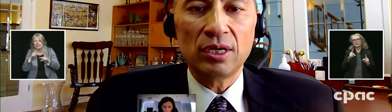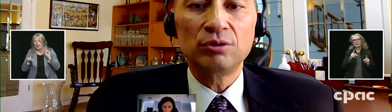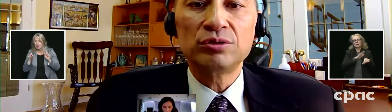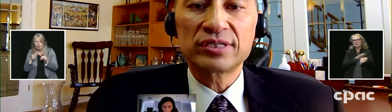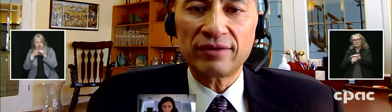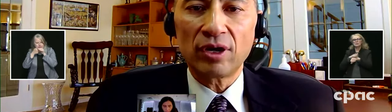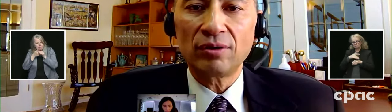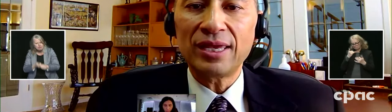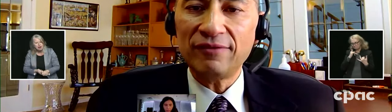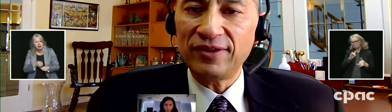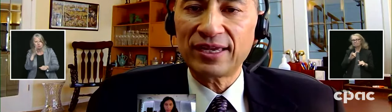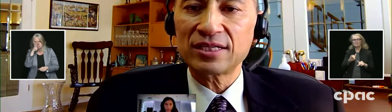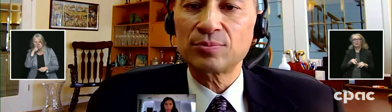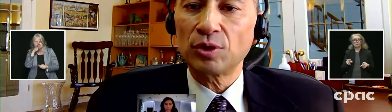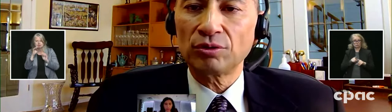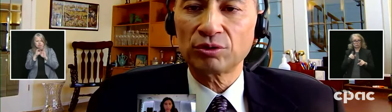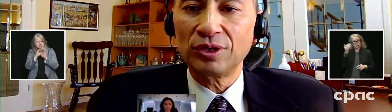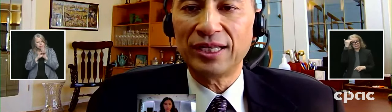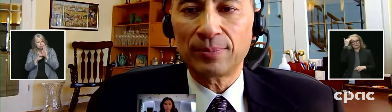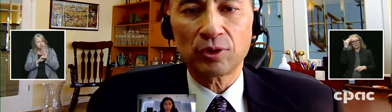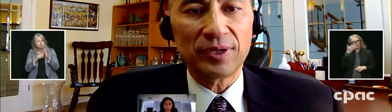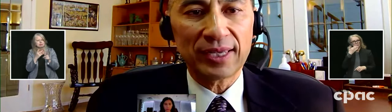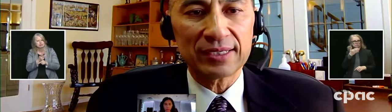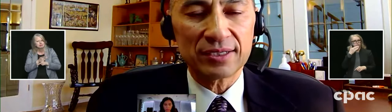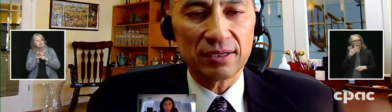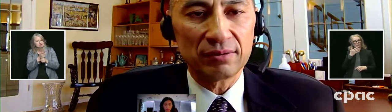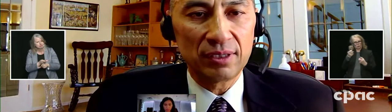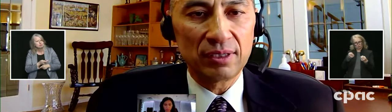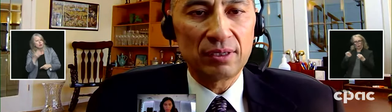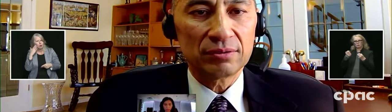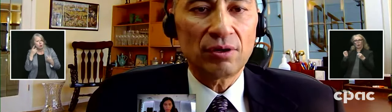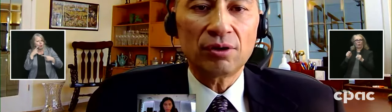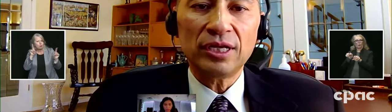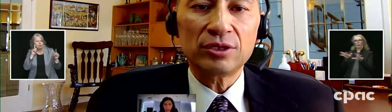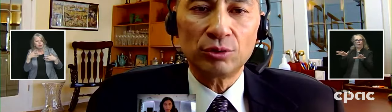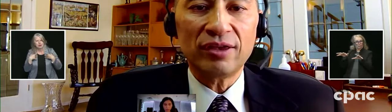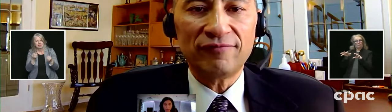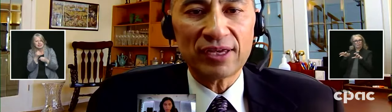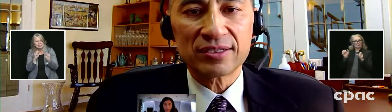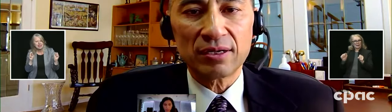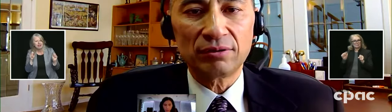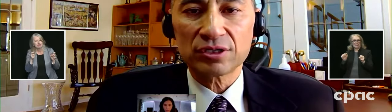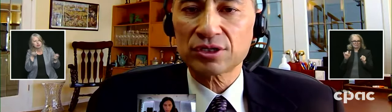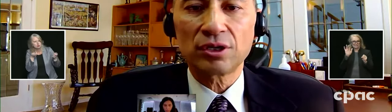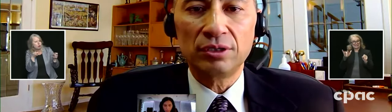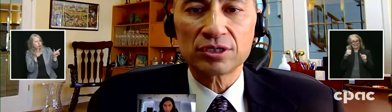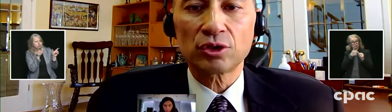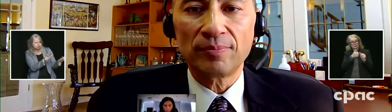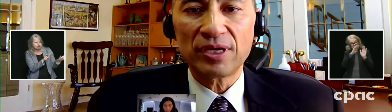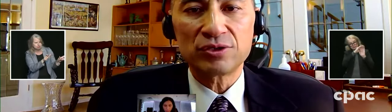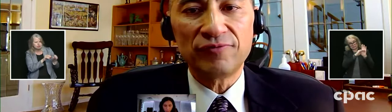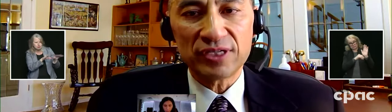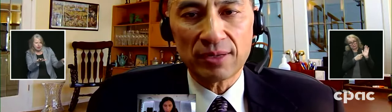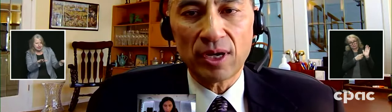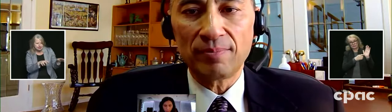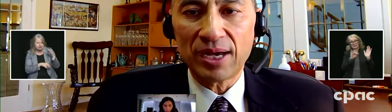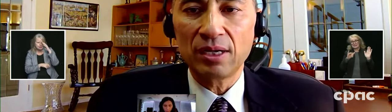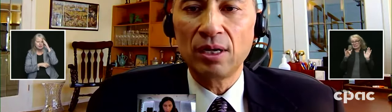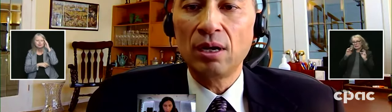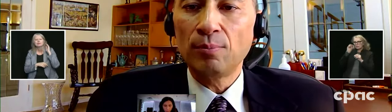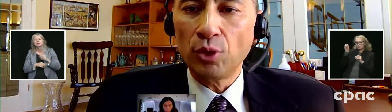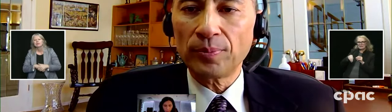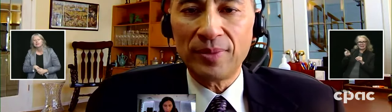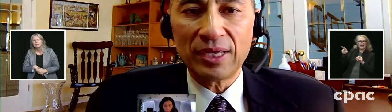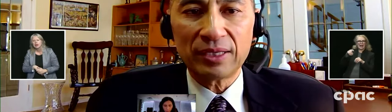individuelles que nous savons efficaces pour contrôler la propagation. Tant que les taux d'infection ne seront pas suffisamment